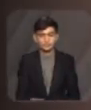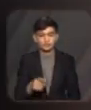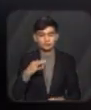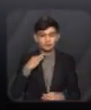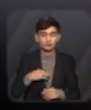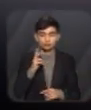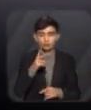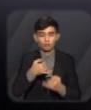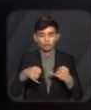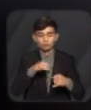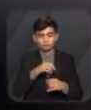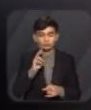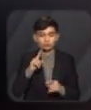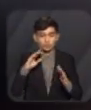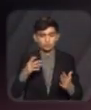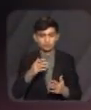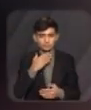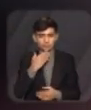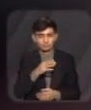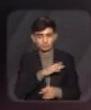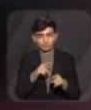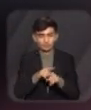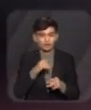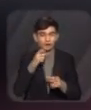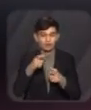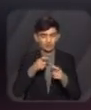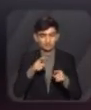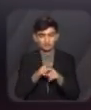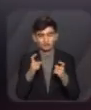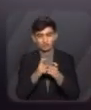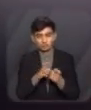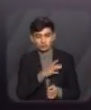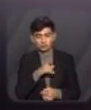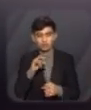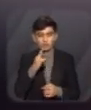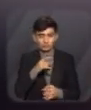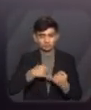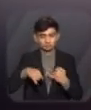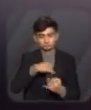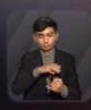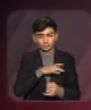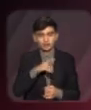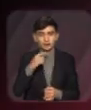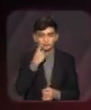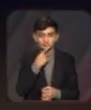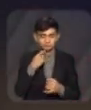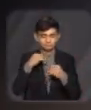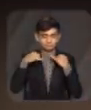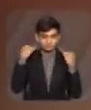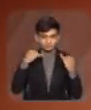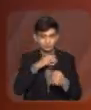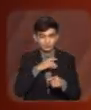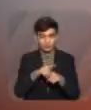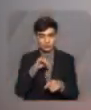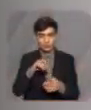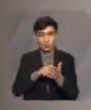кто тебя связал что случилось скандал крики и в центре всего малыш связаны по рукам рот ребенка перевязан платком в